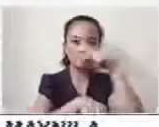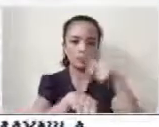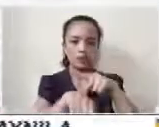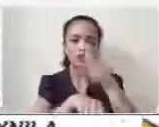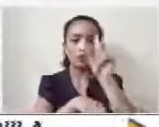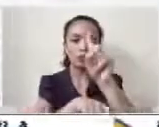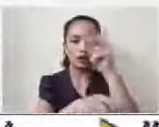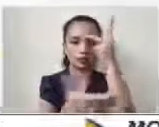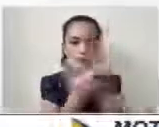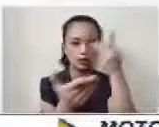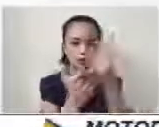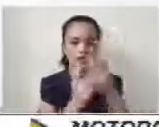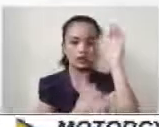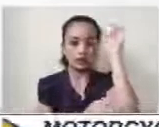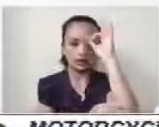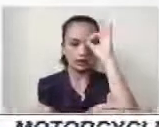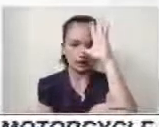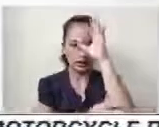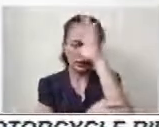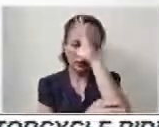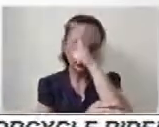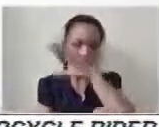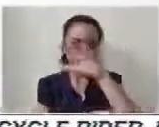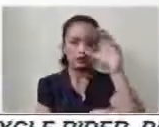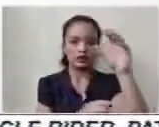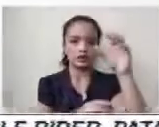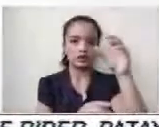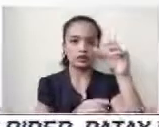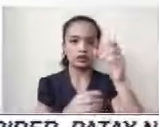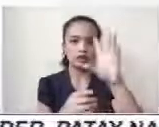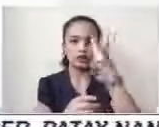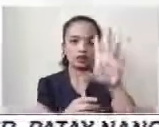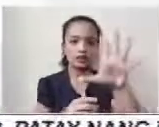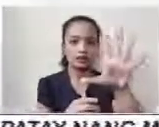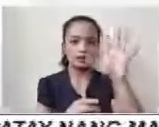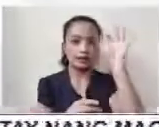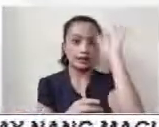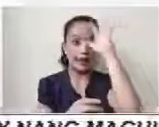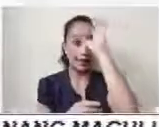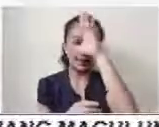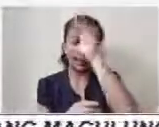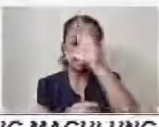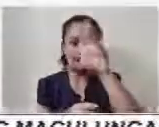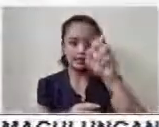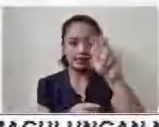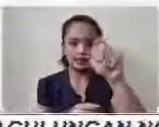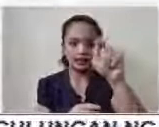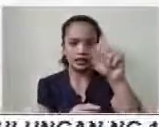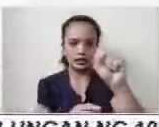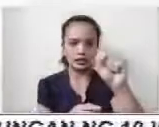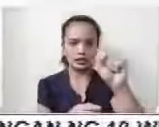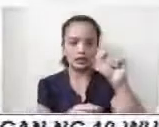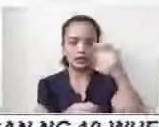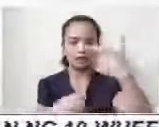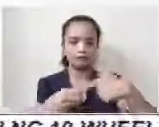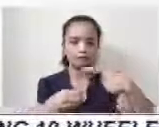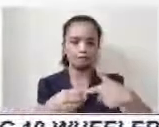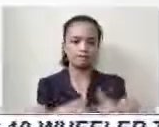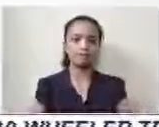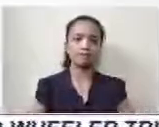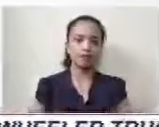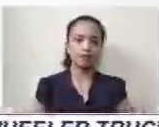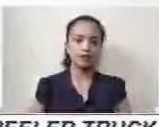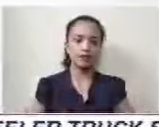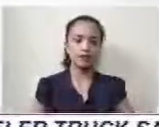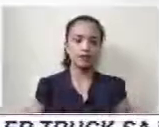Tourism Organization, Asia-Pacific region ang nakapagtala ng pinakamababang international arrivals sa negative